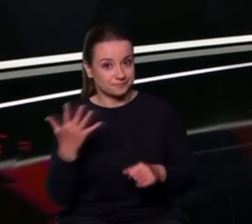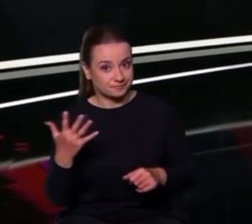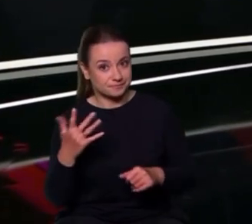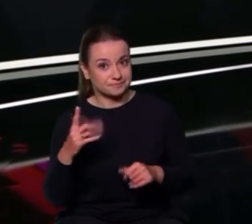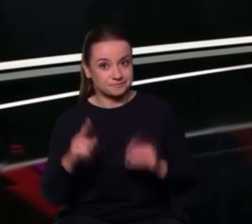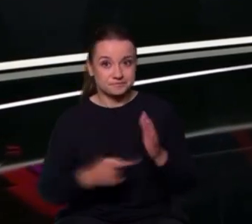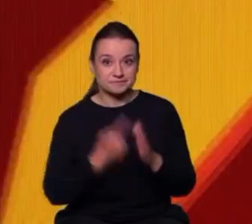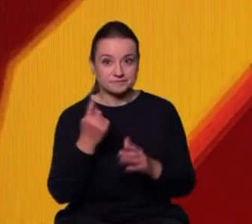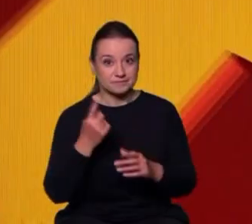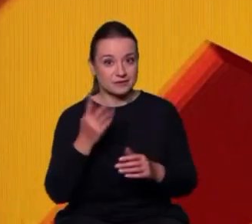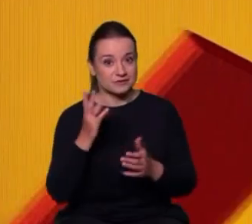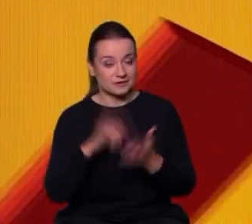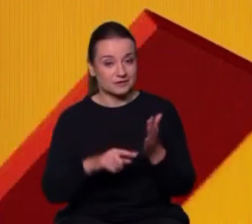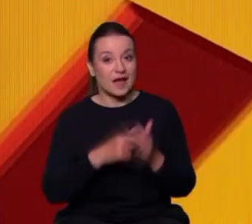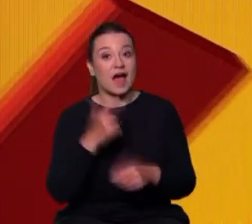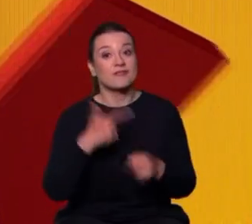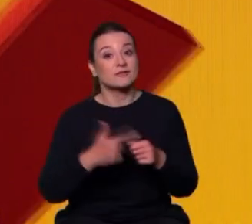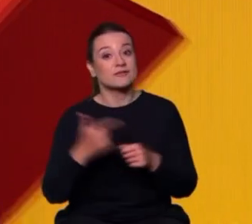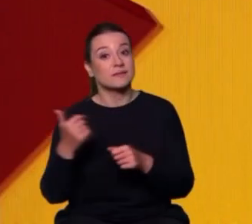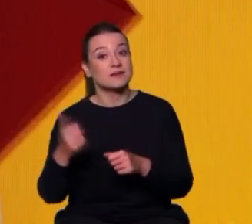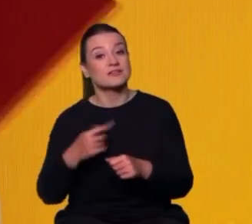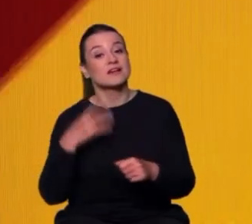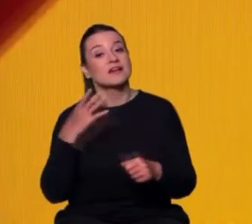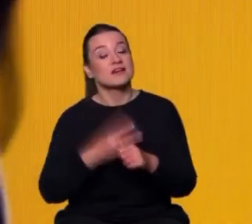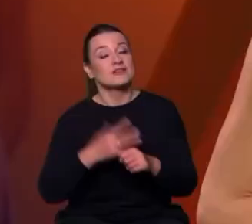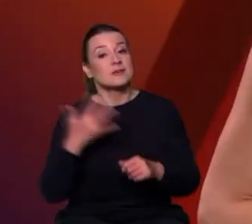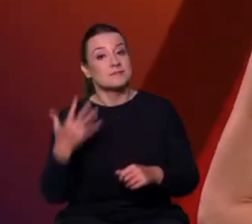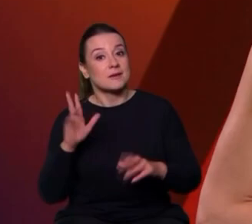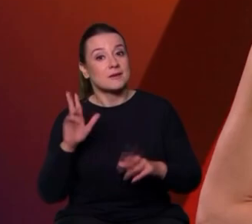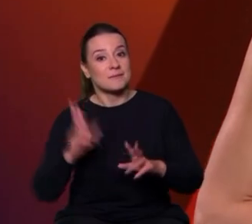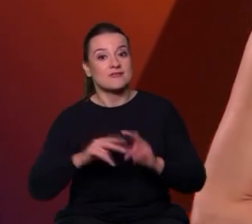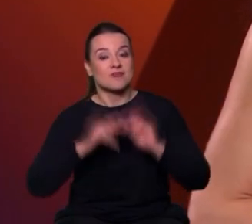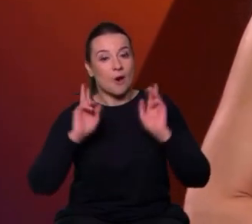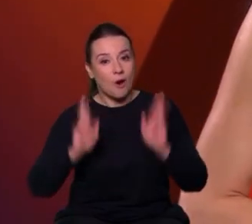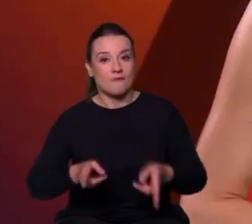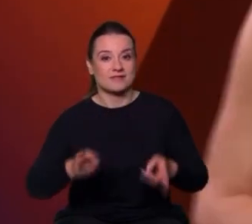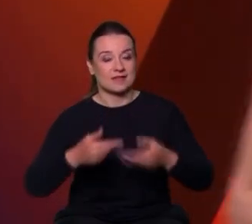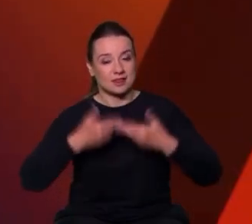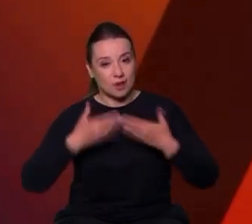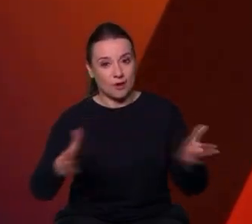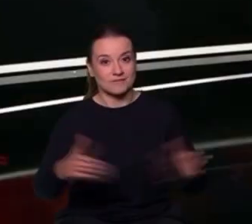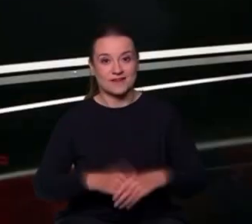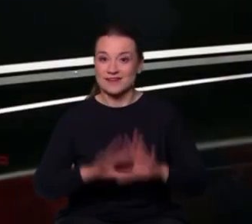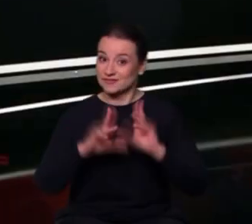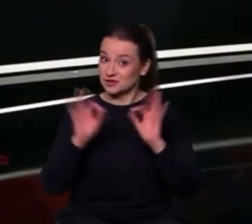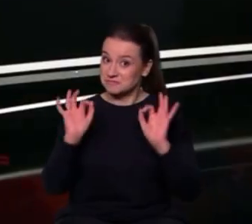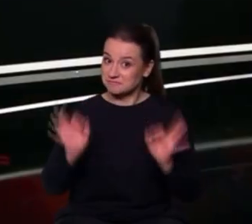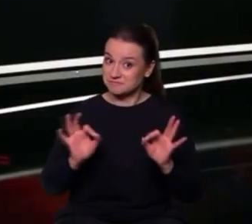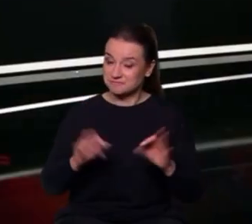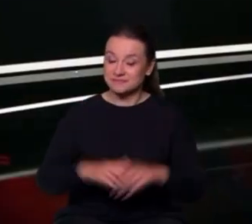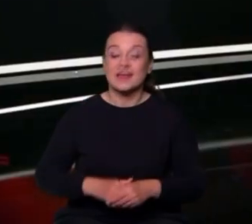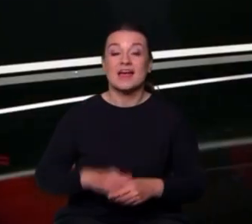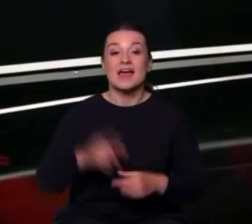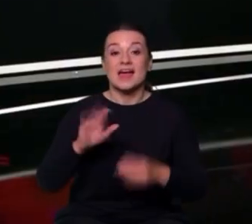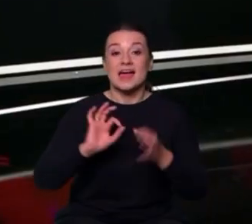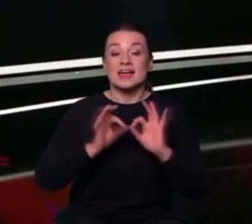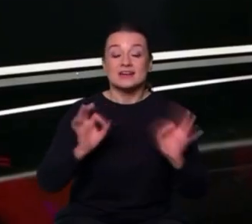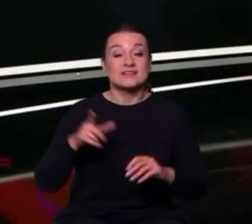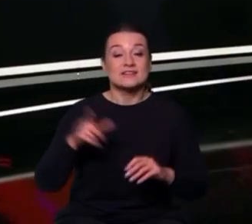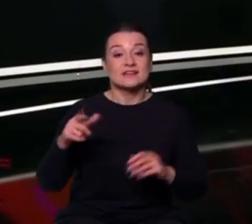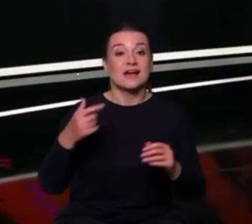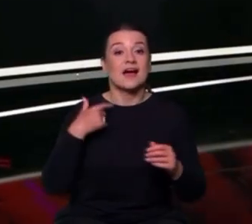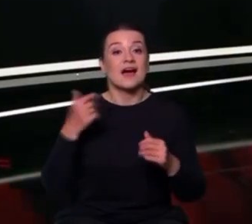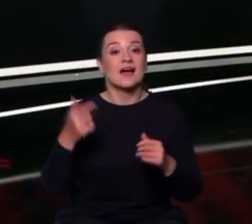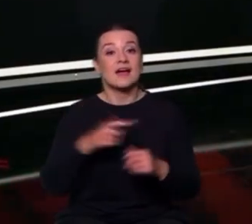studio, a o 20.25 w Jedynce ceremonia otwarcia. Wszystko się zgadza. Ola Pika, bardzo ci dziękuję. Igrzyska europejskie od jutra w Krakowie, a